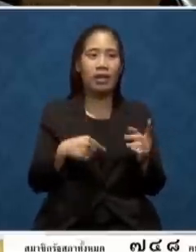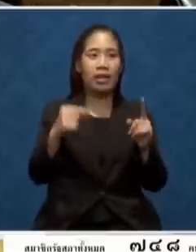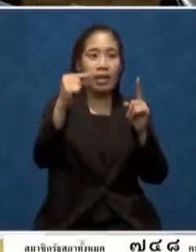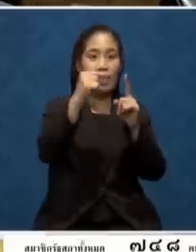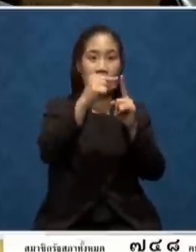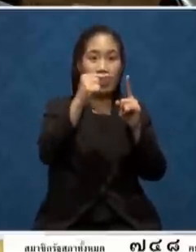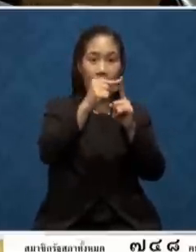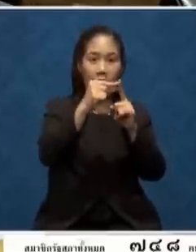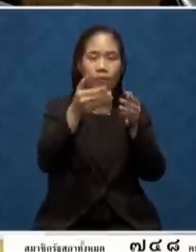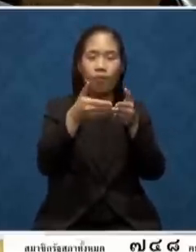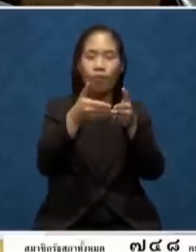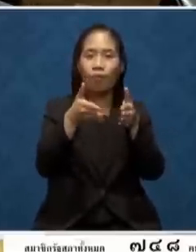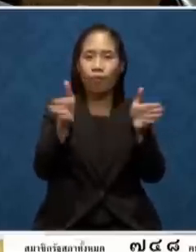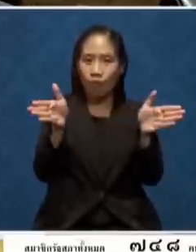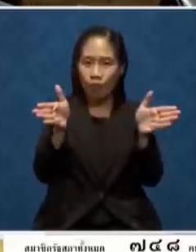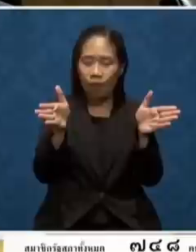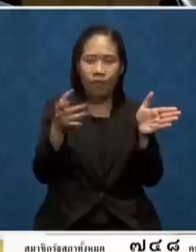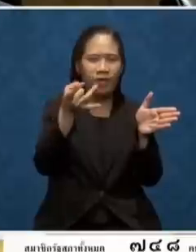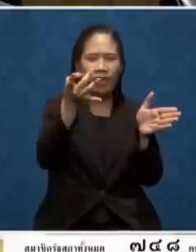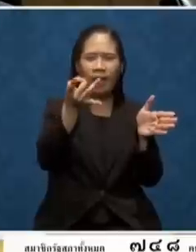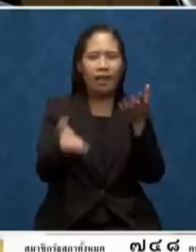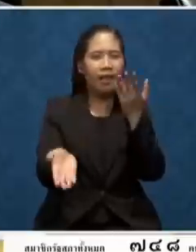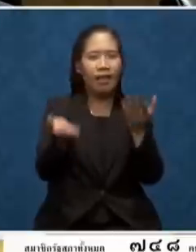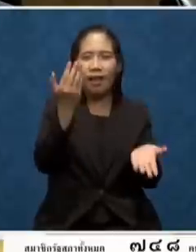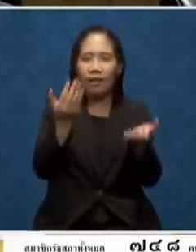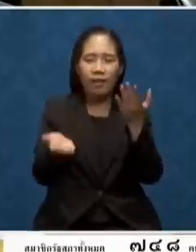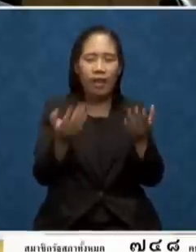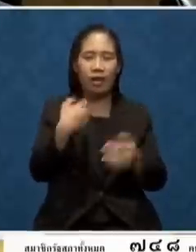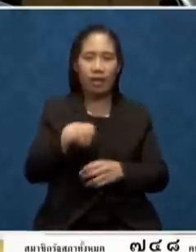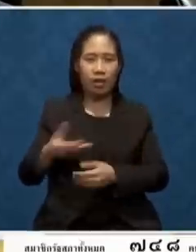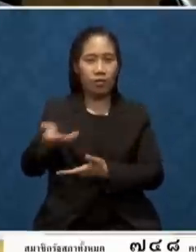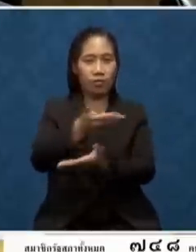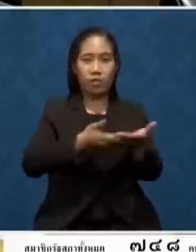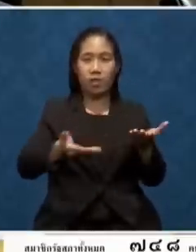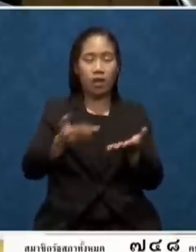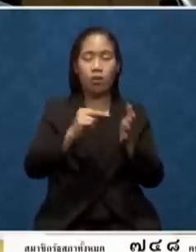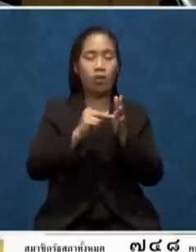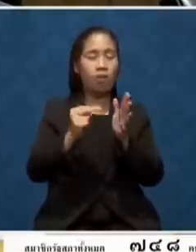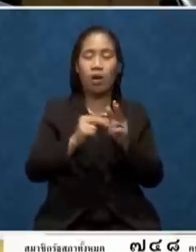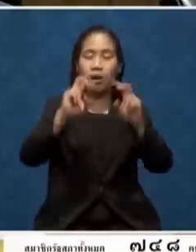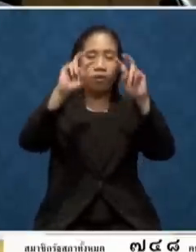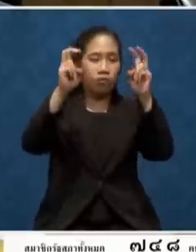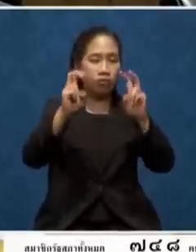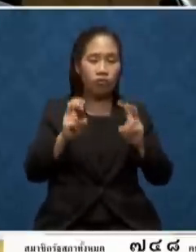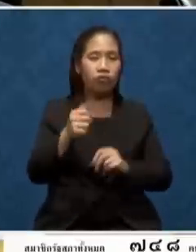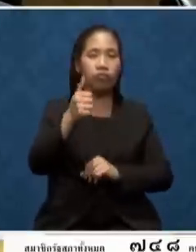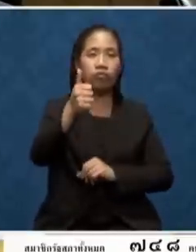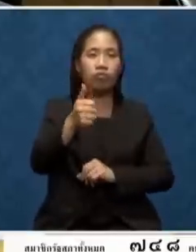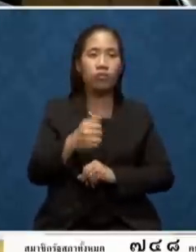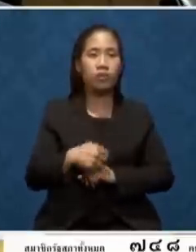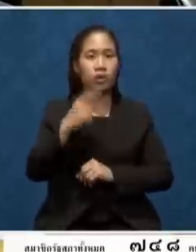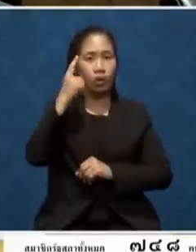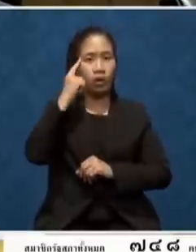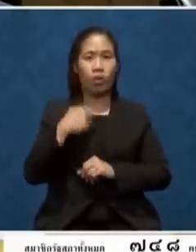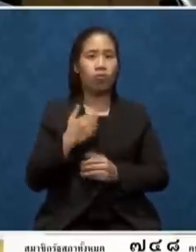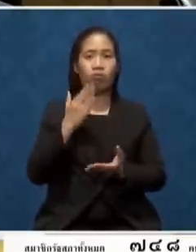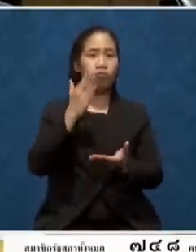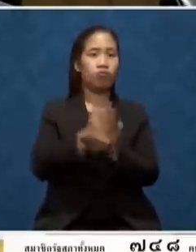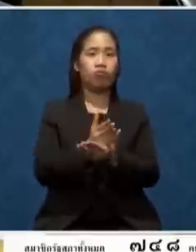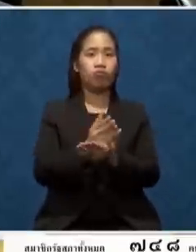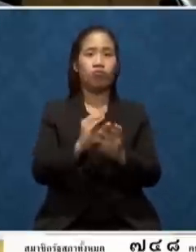ว่าญัตติอย่างกว้างคืออะไรที่สภาพิจารณาอยู่ก็ถือเป็นสติถ้าอย่างนั้นก็พิจารณากันไม่ได้เลย